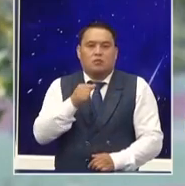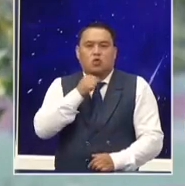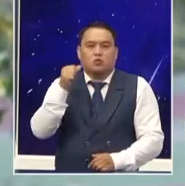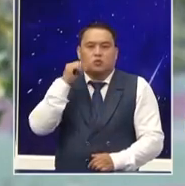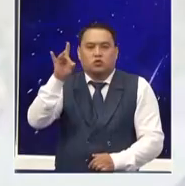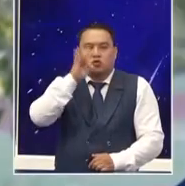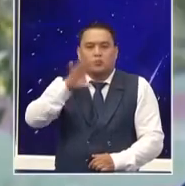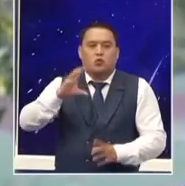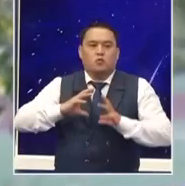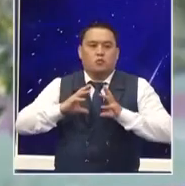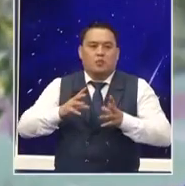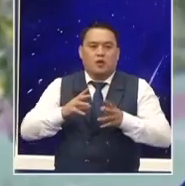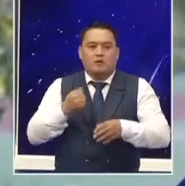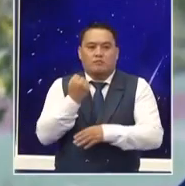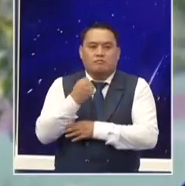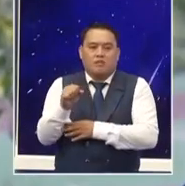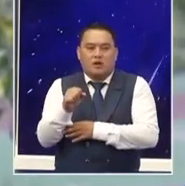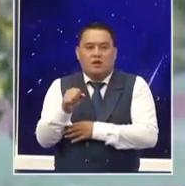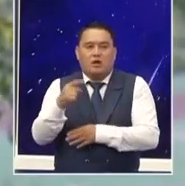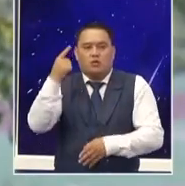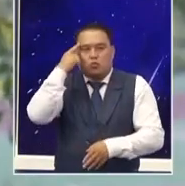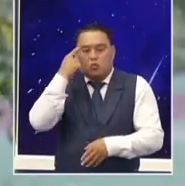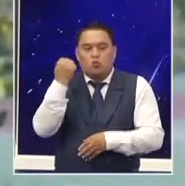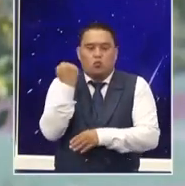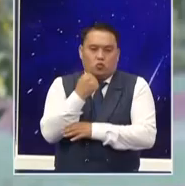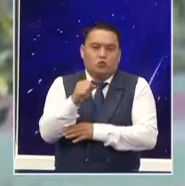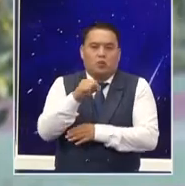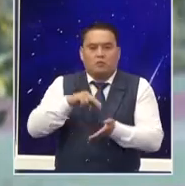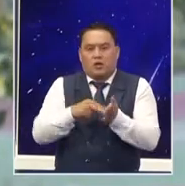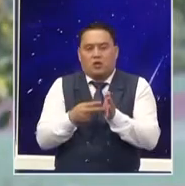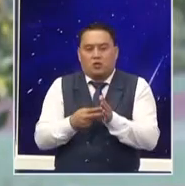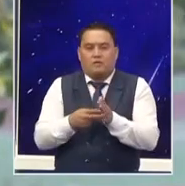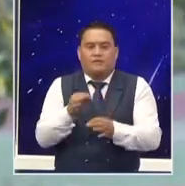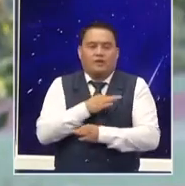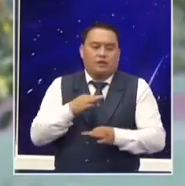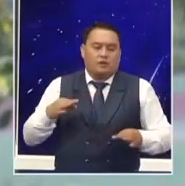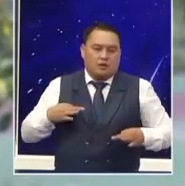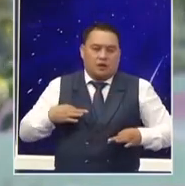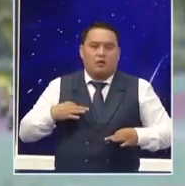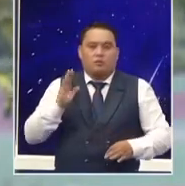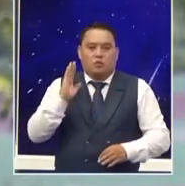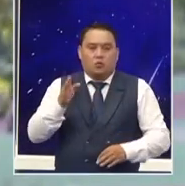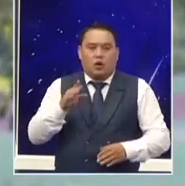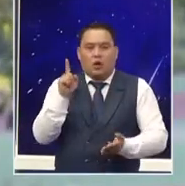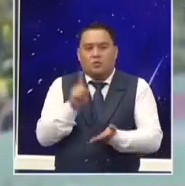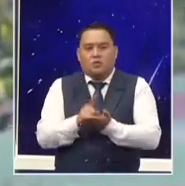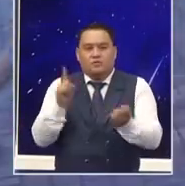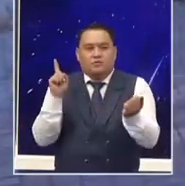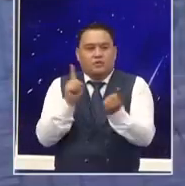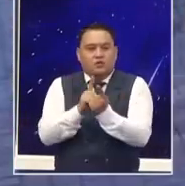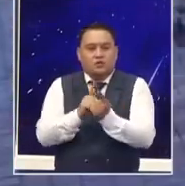стал чемпионом мира благодаря борьбе в партере. Думаю, мне удастся выиграть бои за выход в полуфинал и в финал. С ним я обязательно